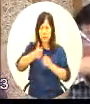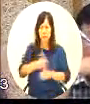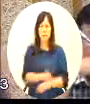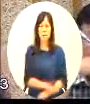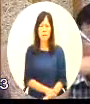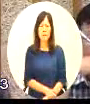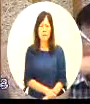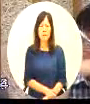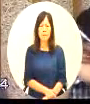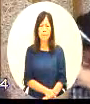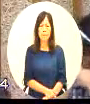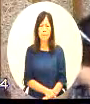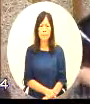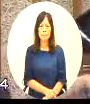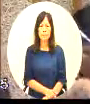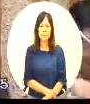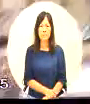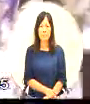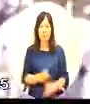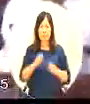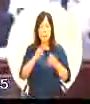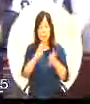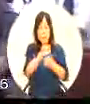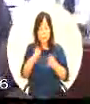要答复一下。